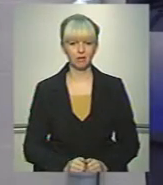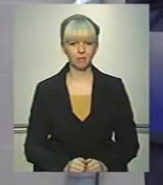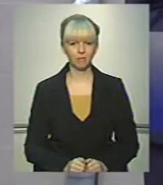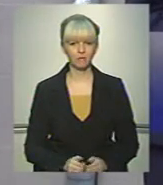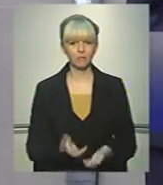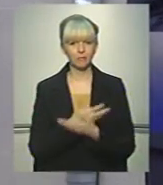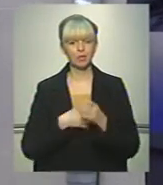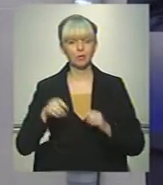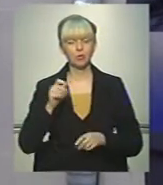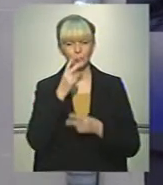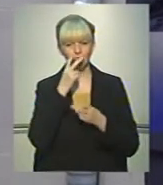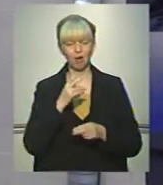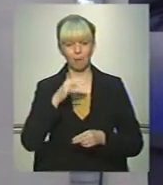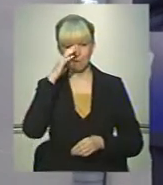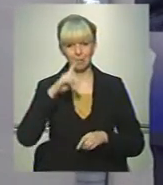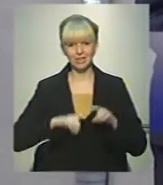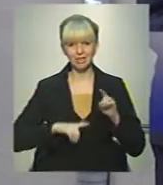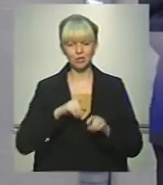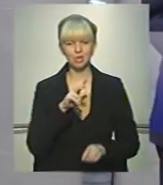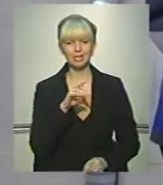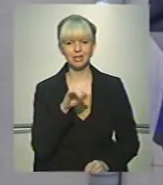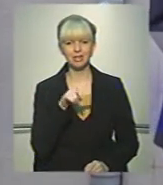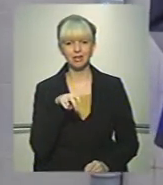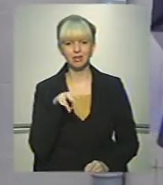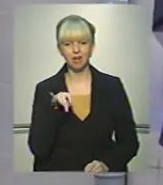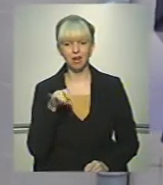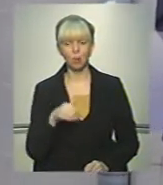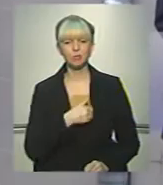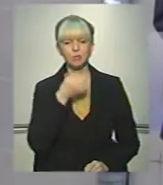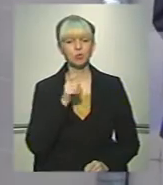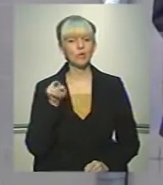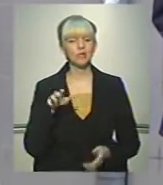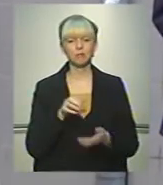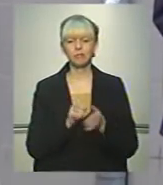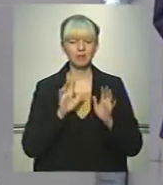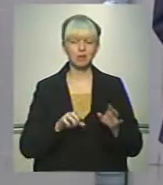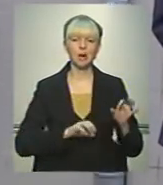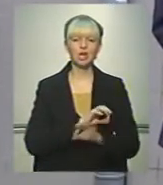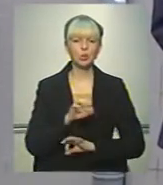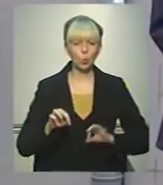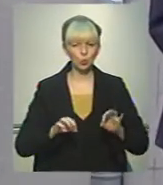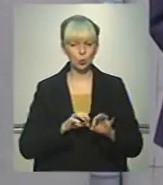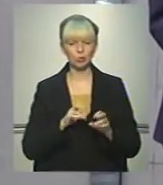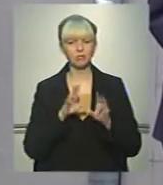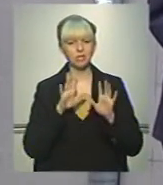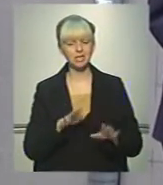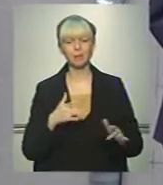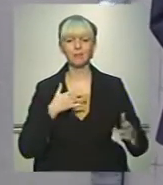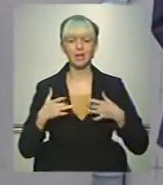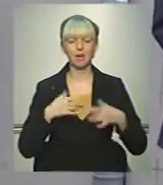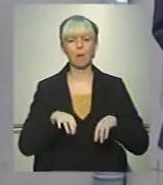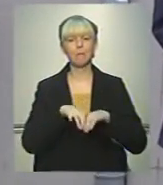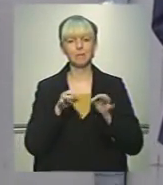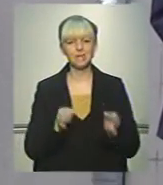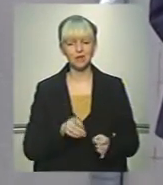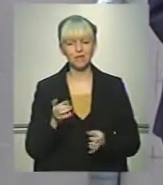Ми приїхали, аби побачити батьківщину Фрідріха Кізлера. І хочемо сказати, що він займався не тільки архітектурою, не тільки театральним